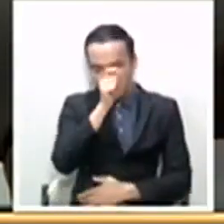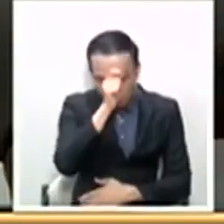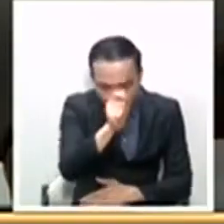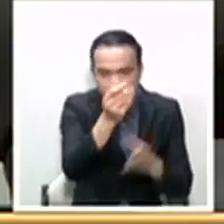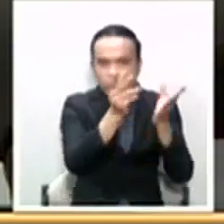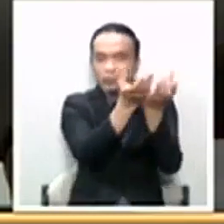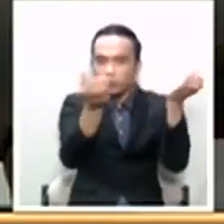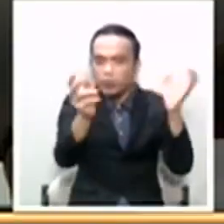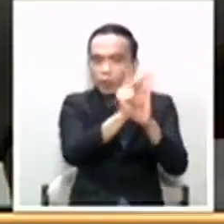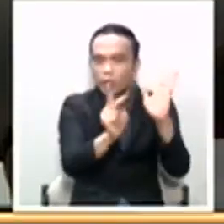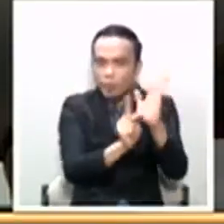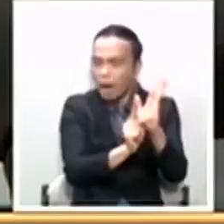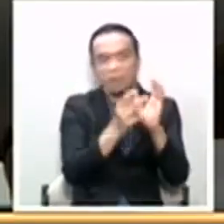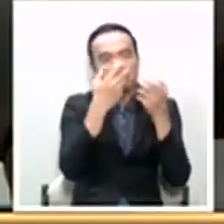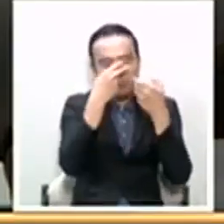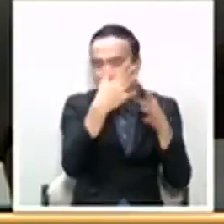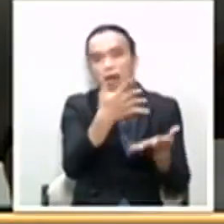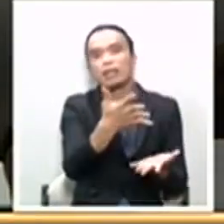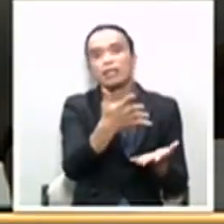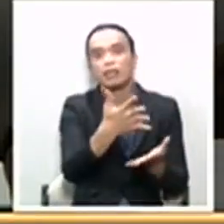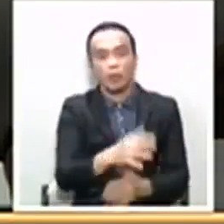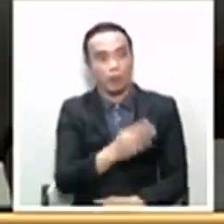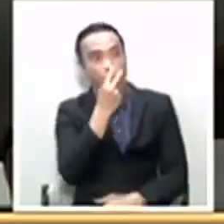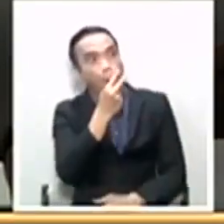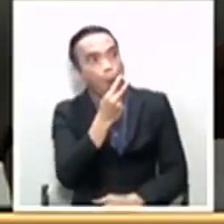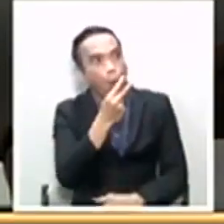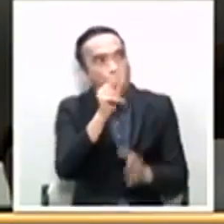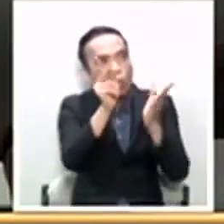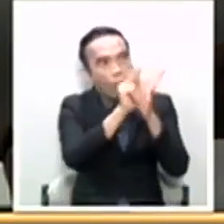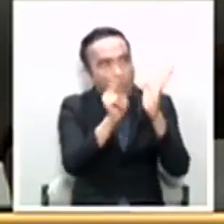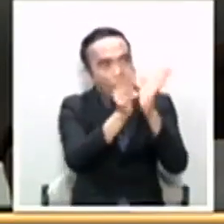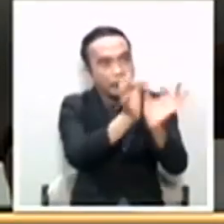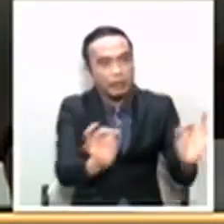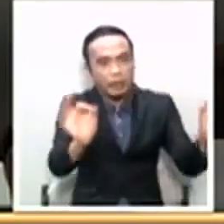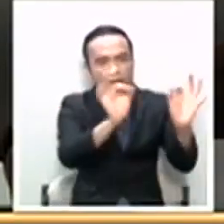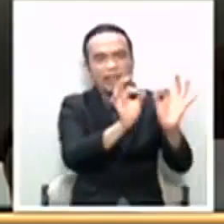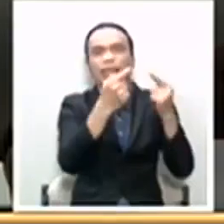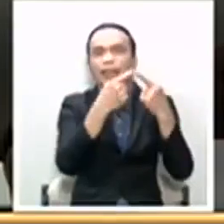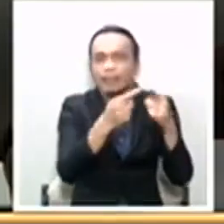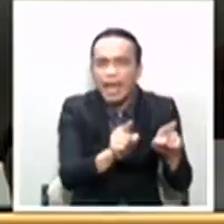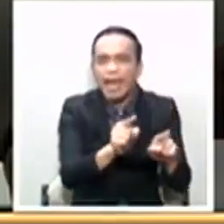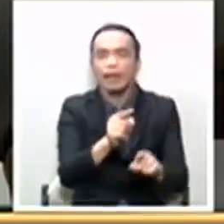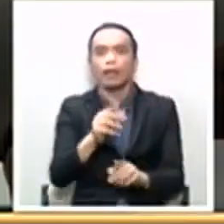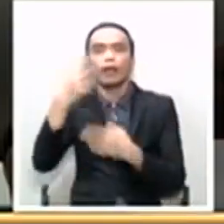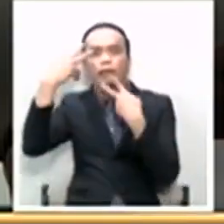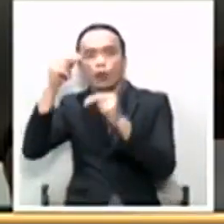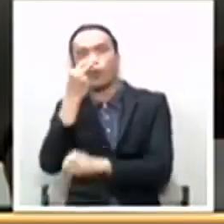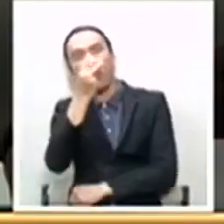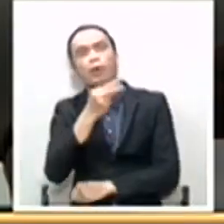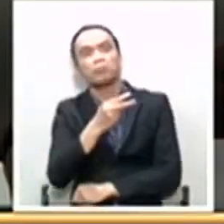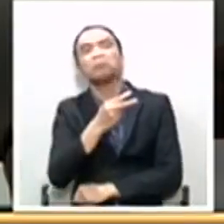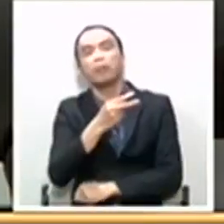ญท่านไม่ได้มองว่ารัฐธรรมนูญเป็นกฎหมายสูงสุดจริงท่านมองรัฐธรรมนูญเป็นแต่เพียงเครื่องมือในการปกครองตามระบอบของ